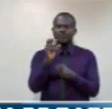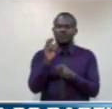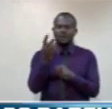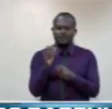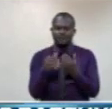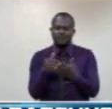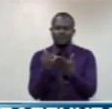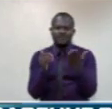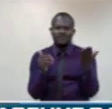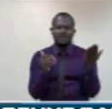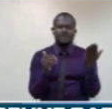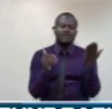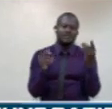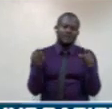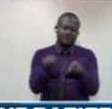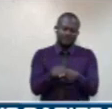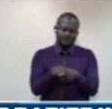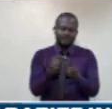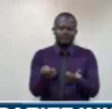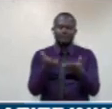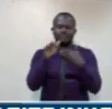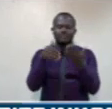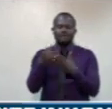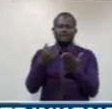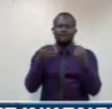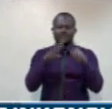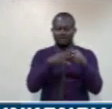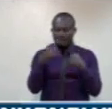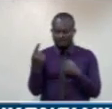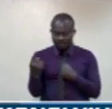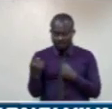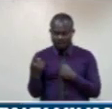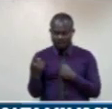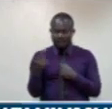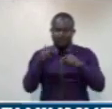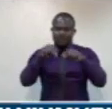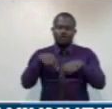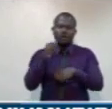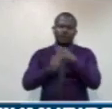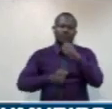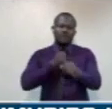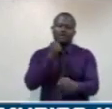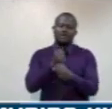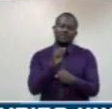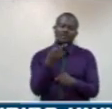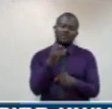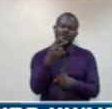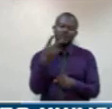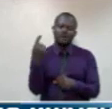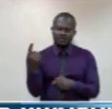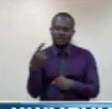2020 kese nabwo ibirego birazamuka biba 91, uyu mwaka rero 2021